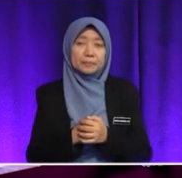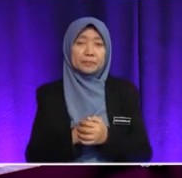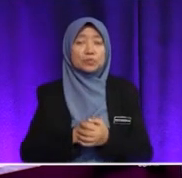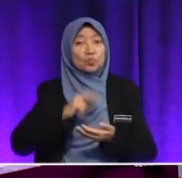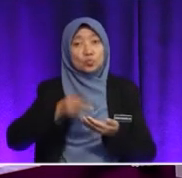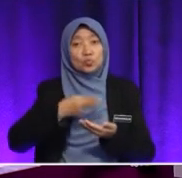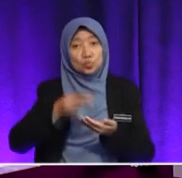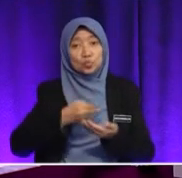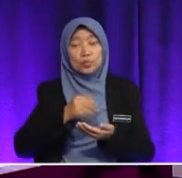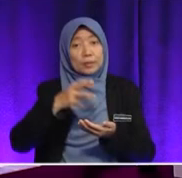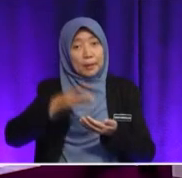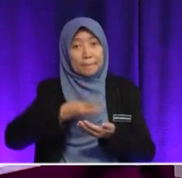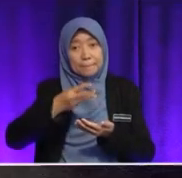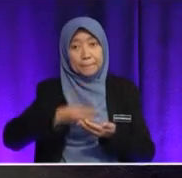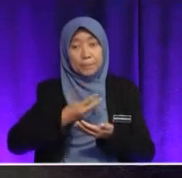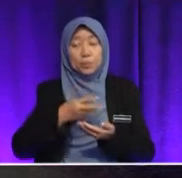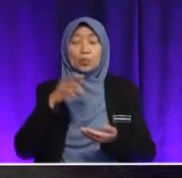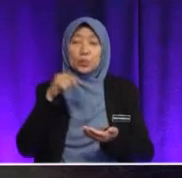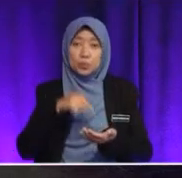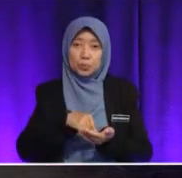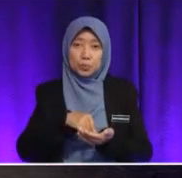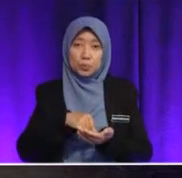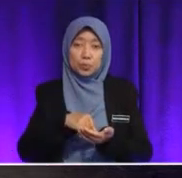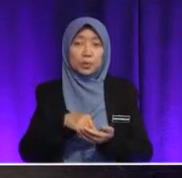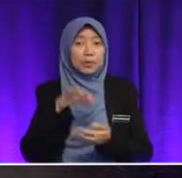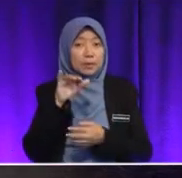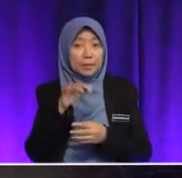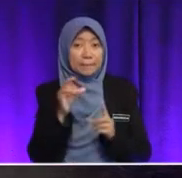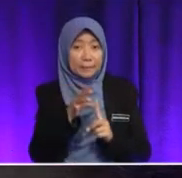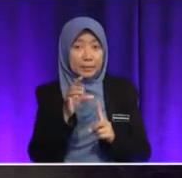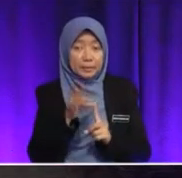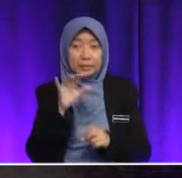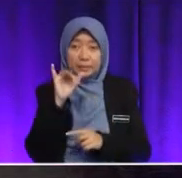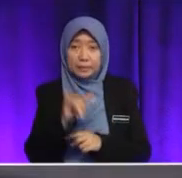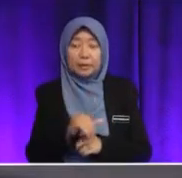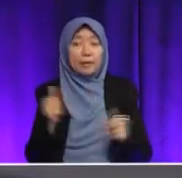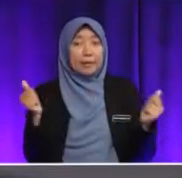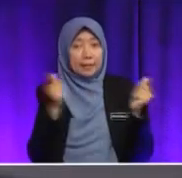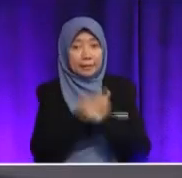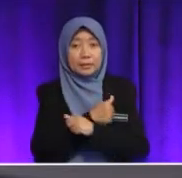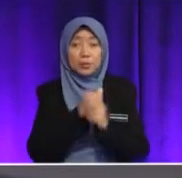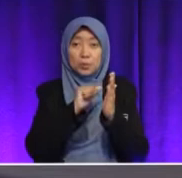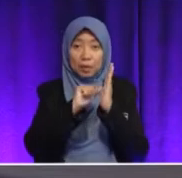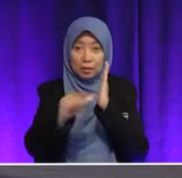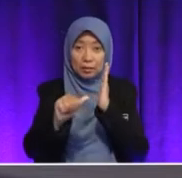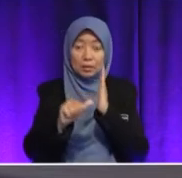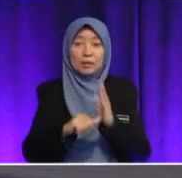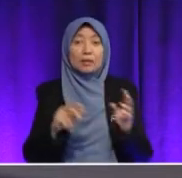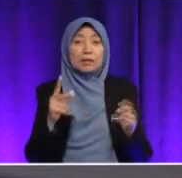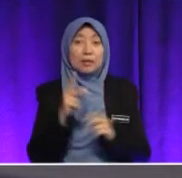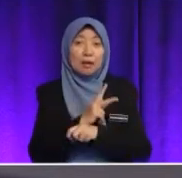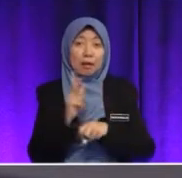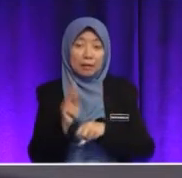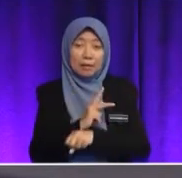dan gapuk depan contoh ini adalah keluli nirkarat ah besi ini sebenarnya dialog ikan dengan